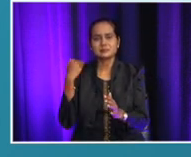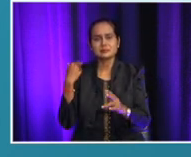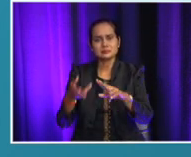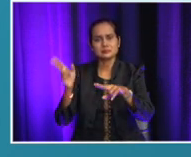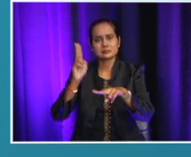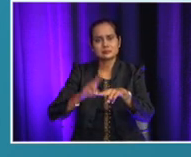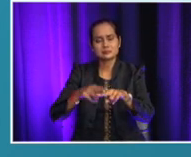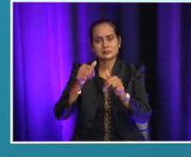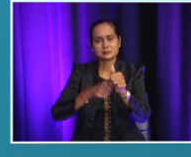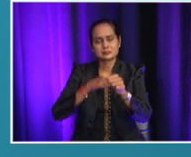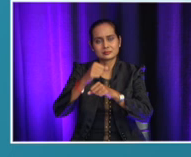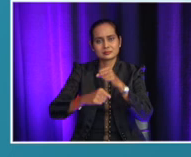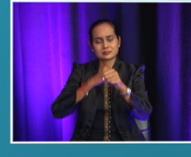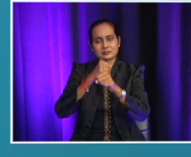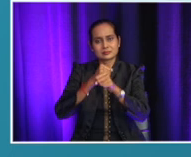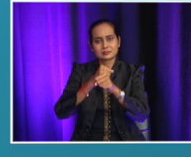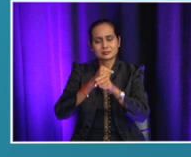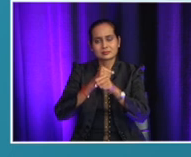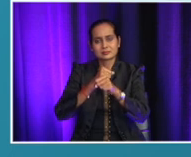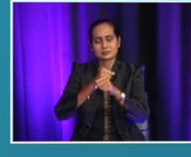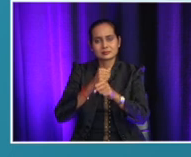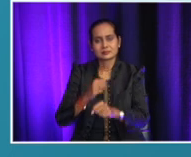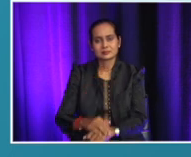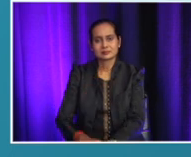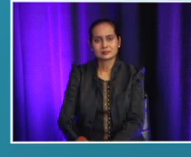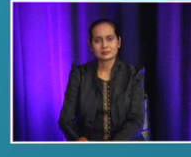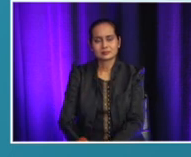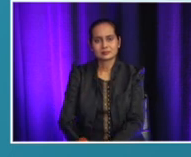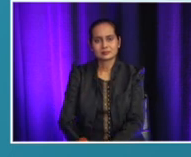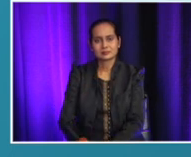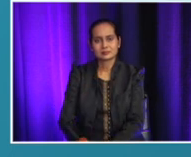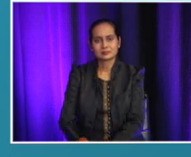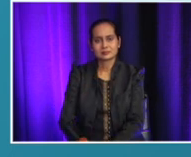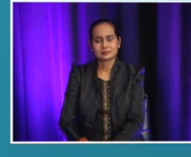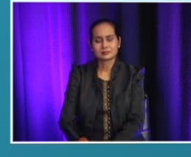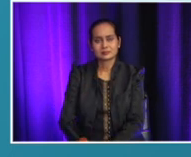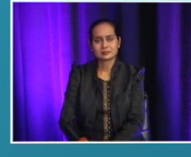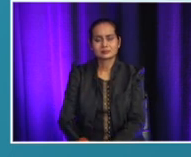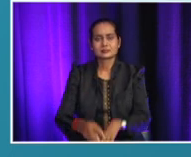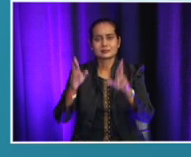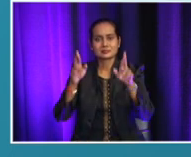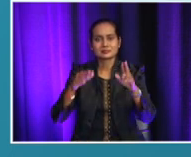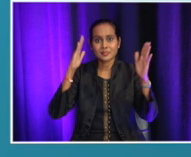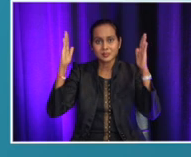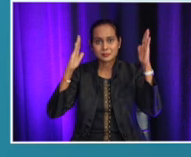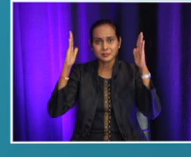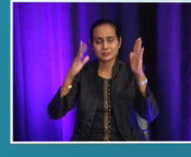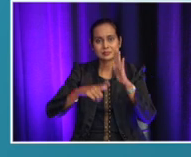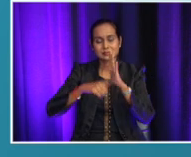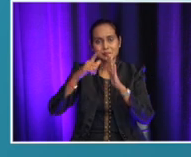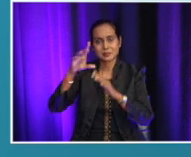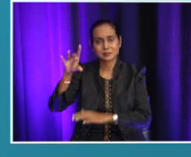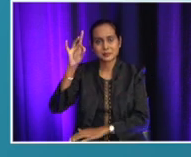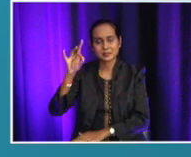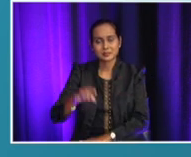kalau aku yang ada nih ada Sebutkan dari pada petikan Ini yang mana rata-rata rakyat misi mereka lebih memilih untuk